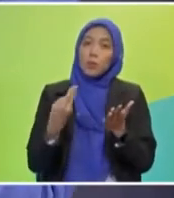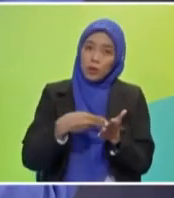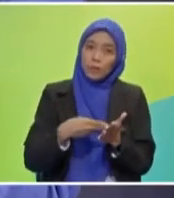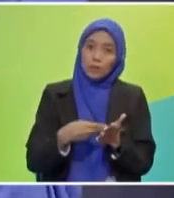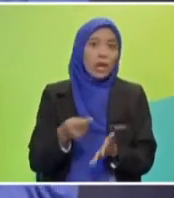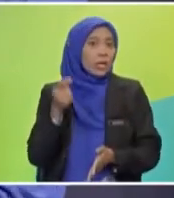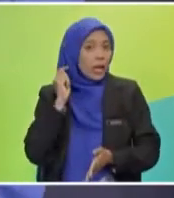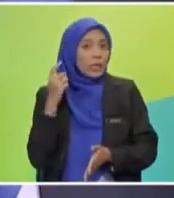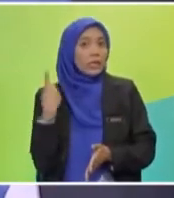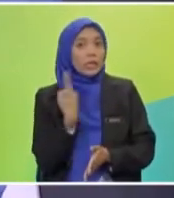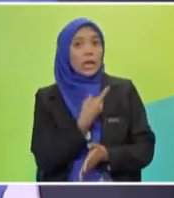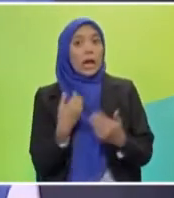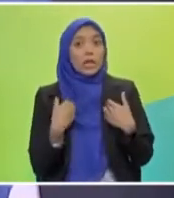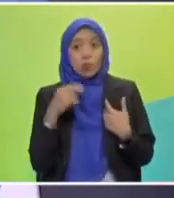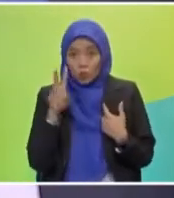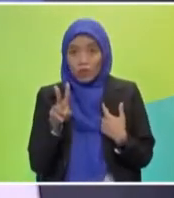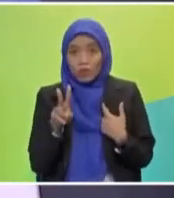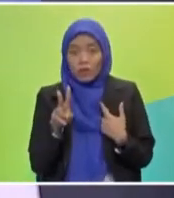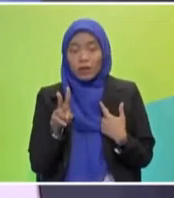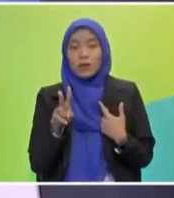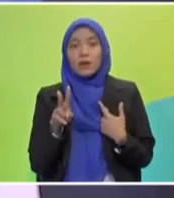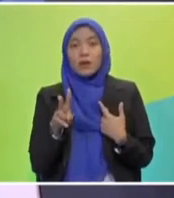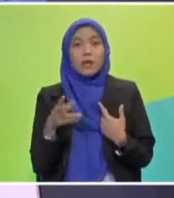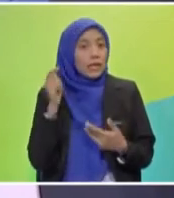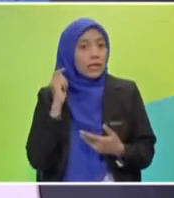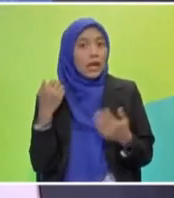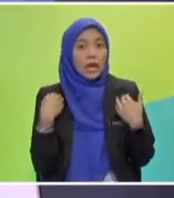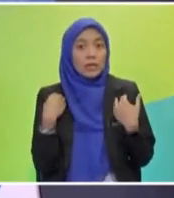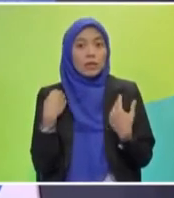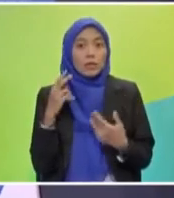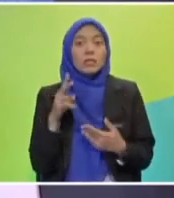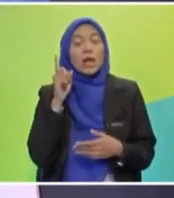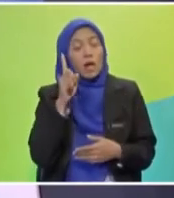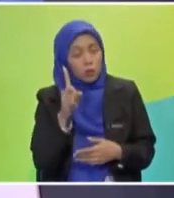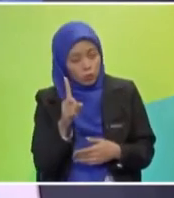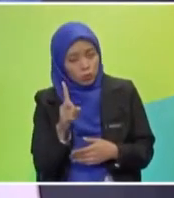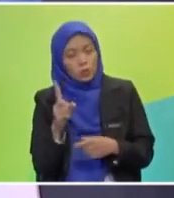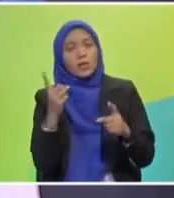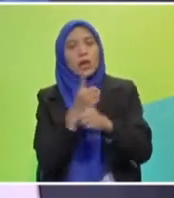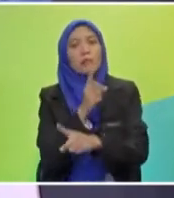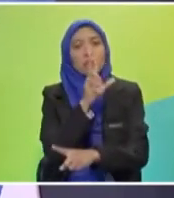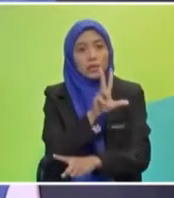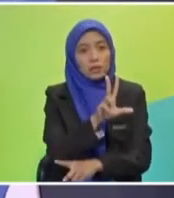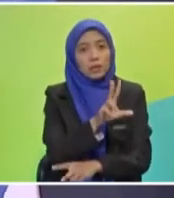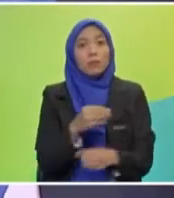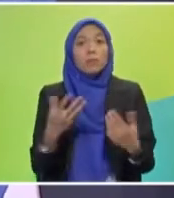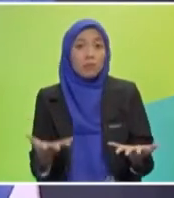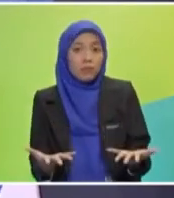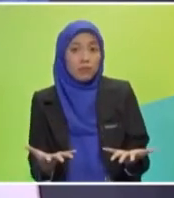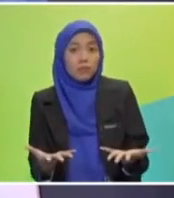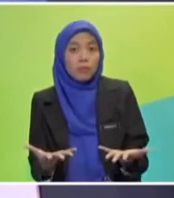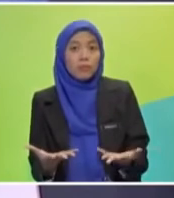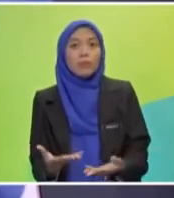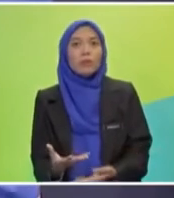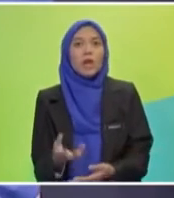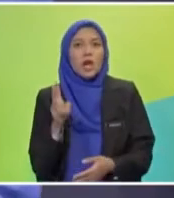dua, nilainya dua, yang ini tiga. Jadi kalau tadi satu darab tiga sama dengan tiga, dua darab